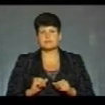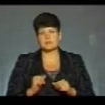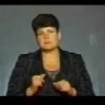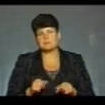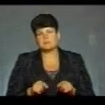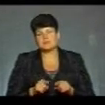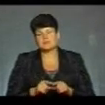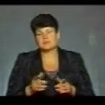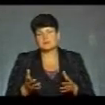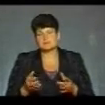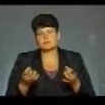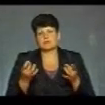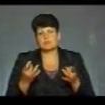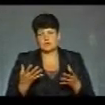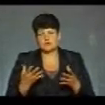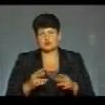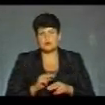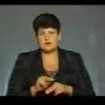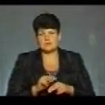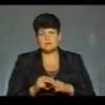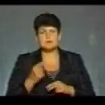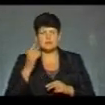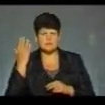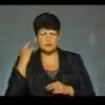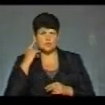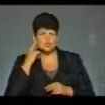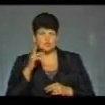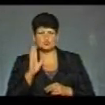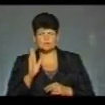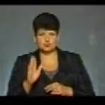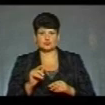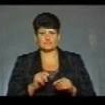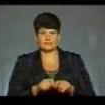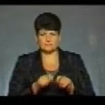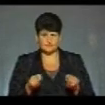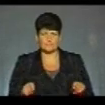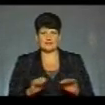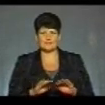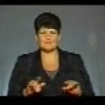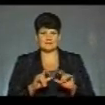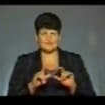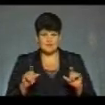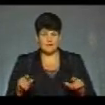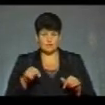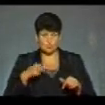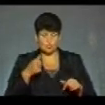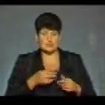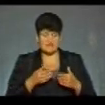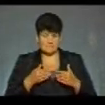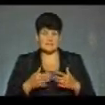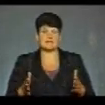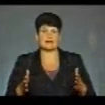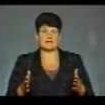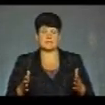так проводили. Ну, просто привчали. Ми давно чули, що у нас буде садик, але так от вже цього року відкрили таки його, і